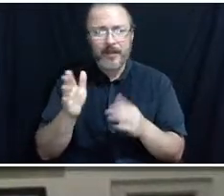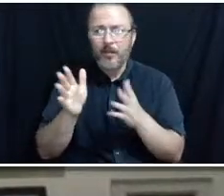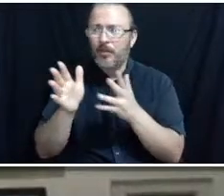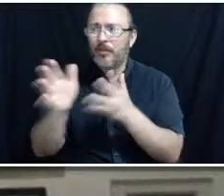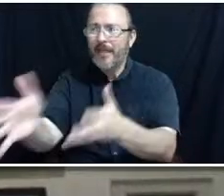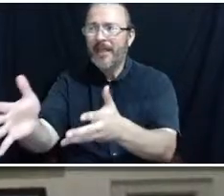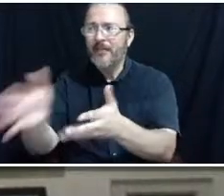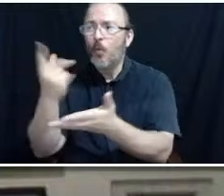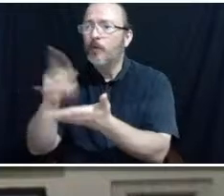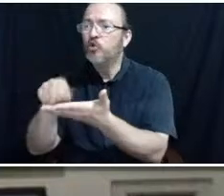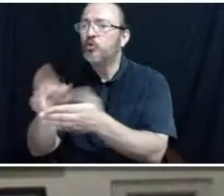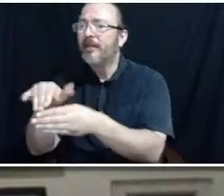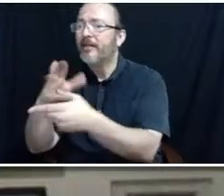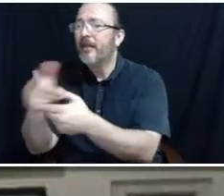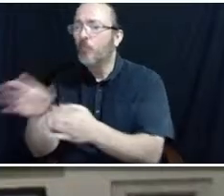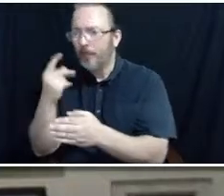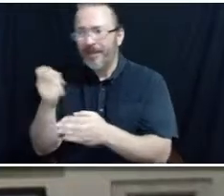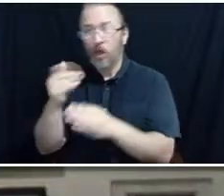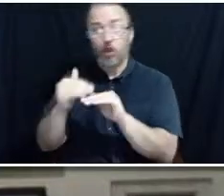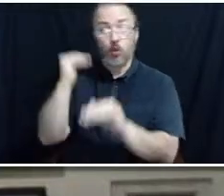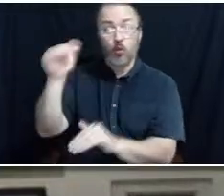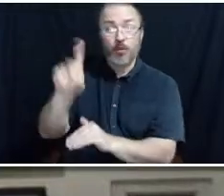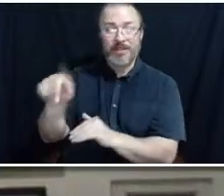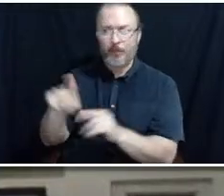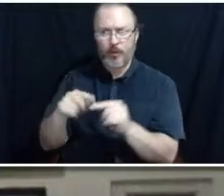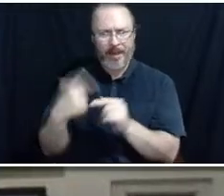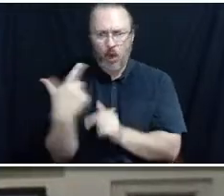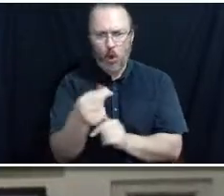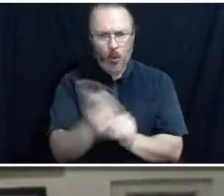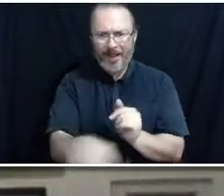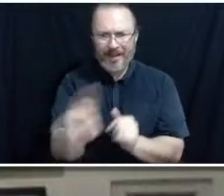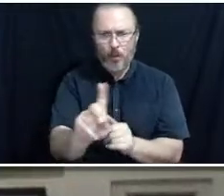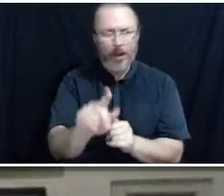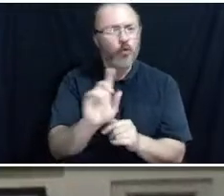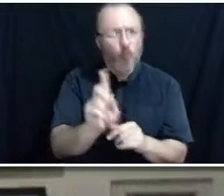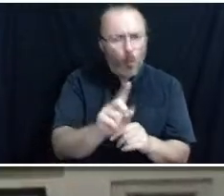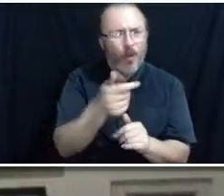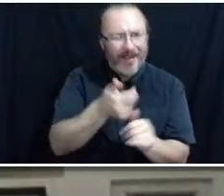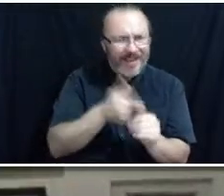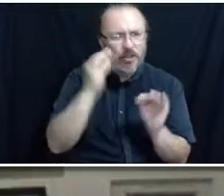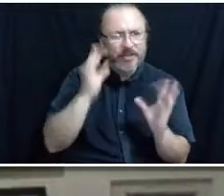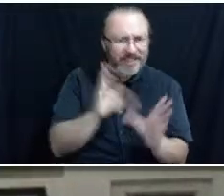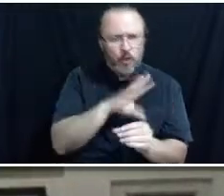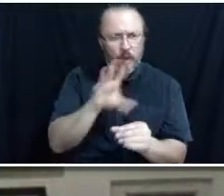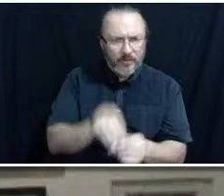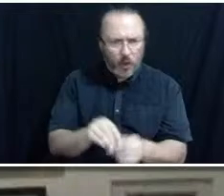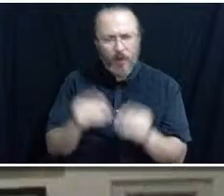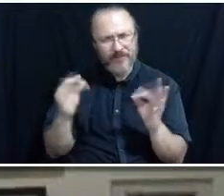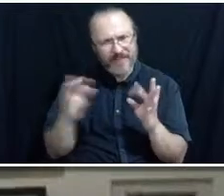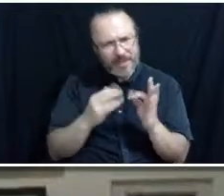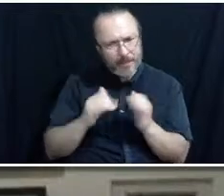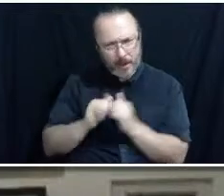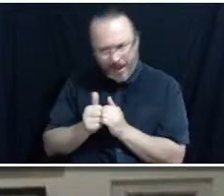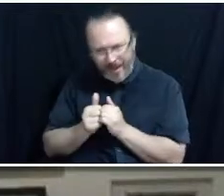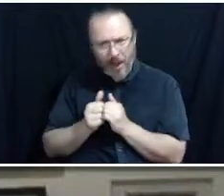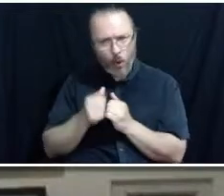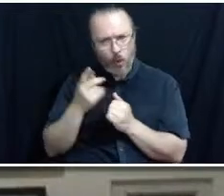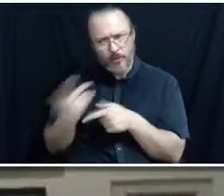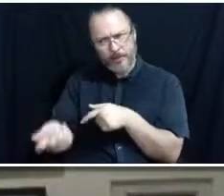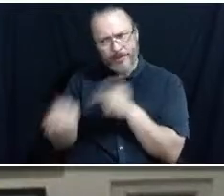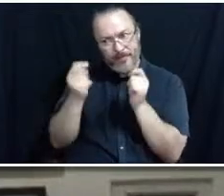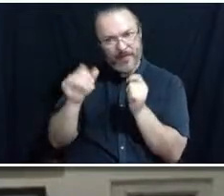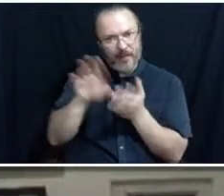d'enfants trop handicapés pour ne pas participer à toutes les activités. Les enseignants aident les enfants